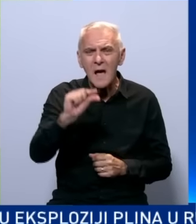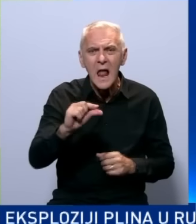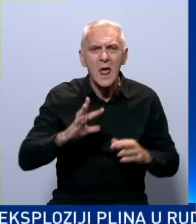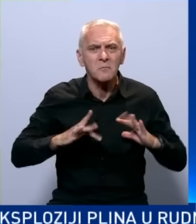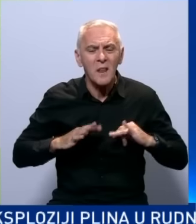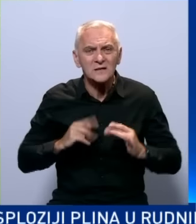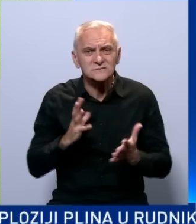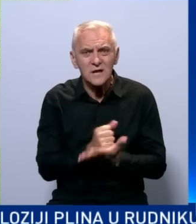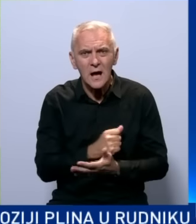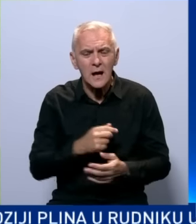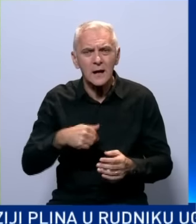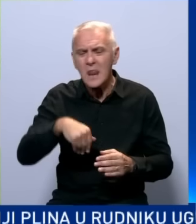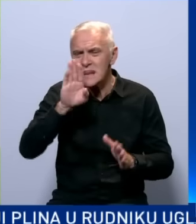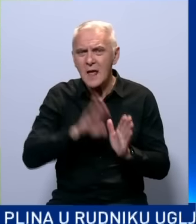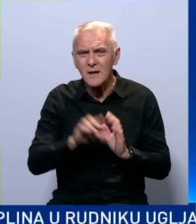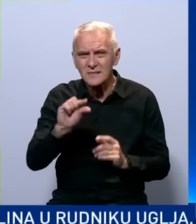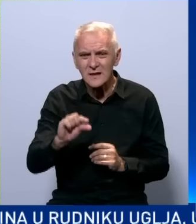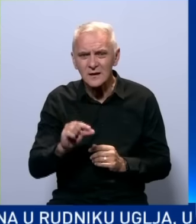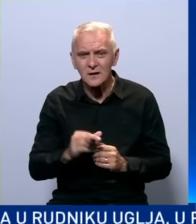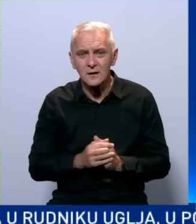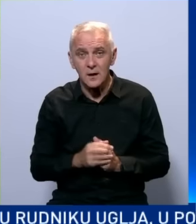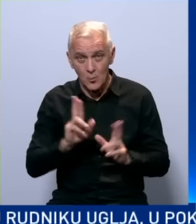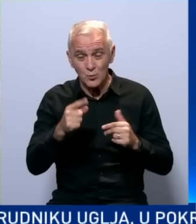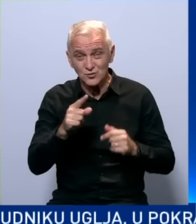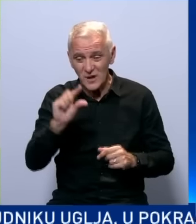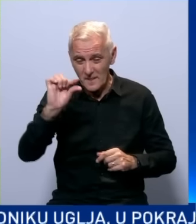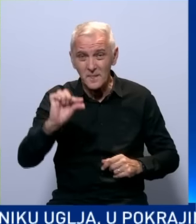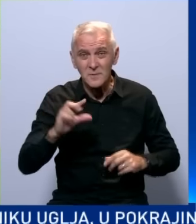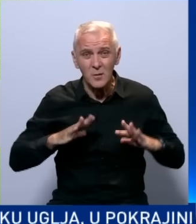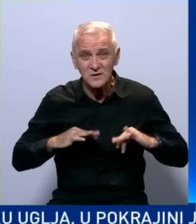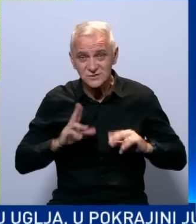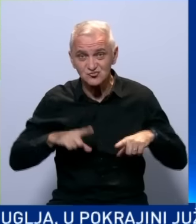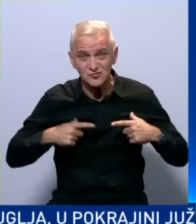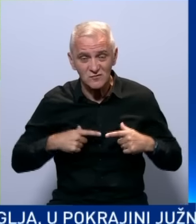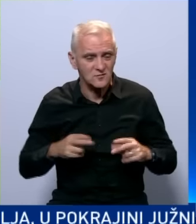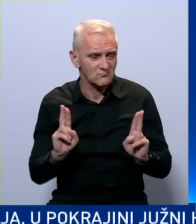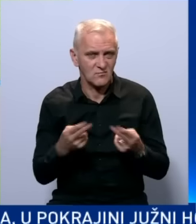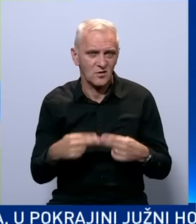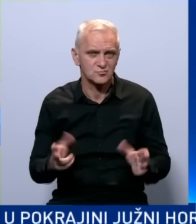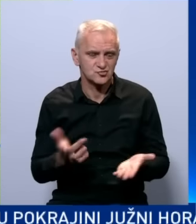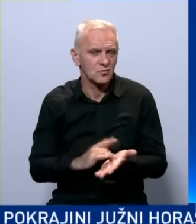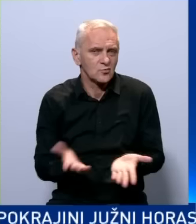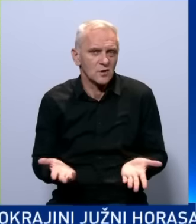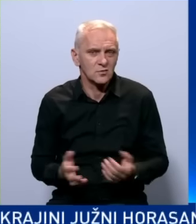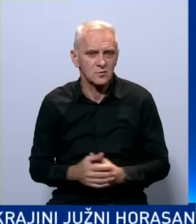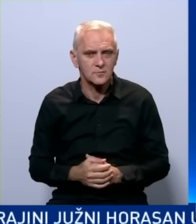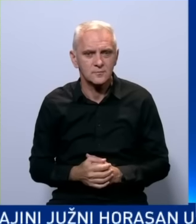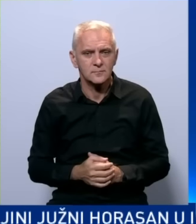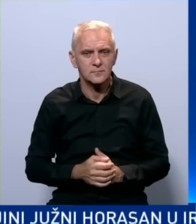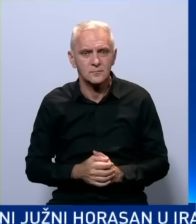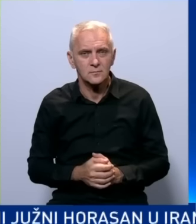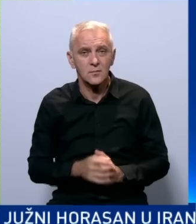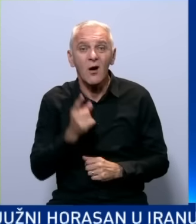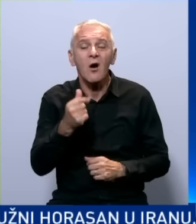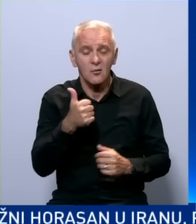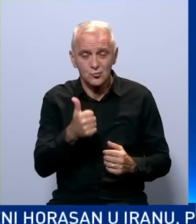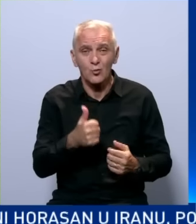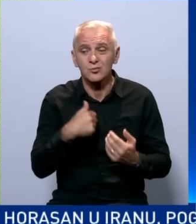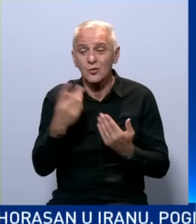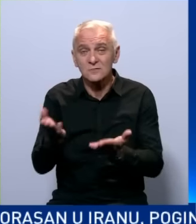prima, može li se od minimalne penzije živjeti, ne može normalno. I tekako mu dobro